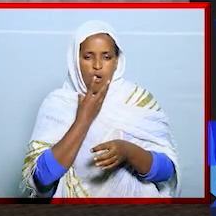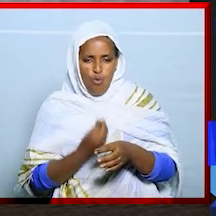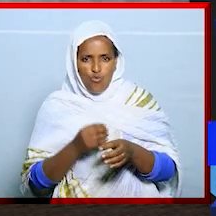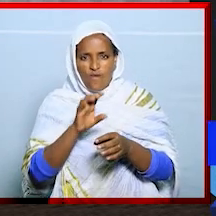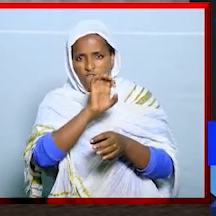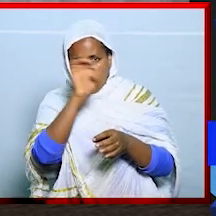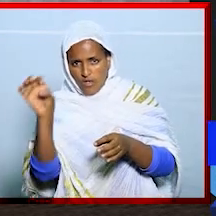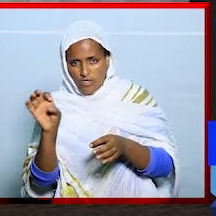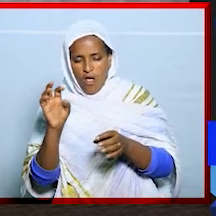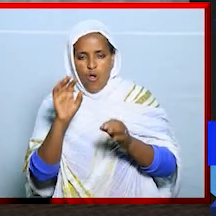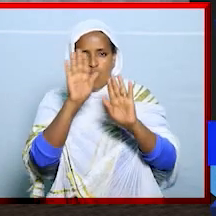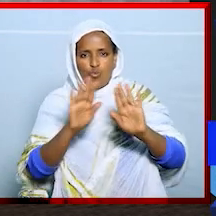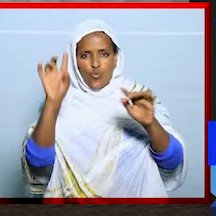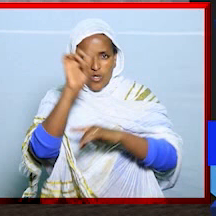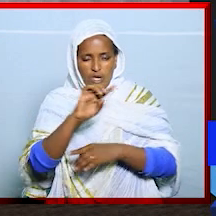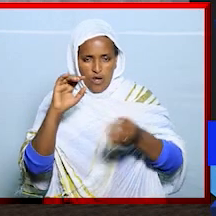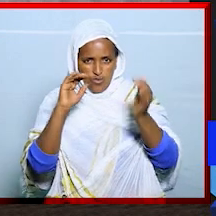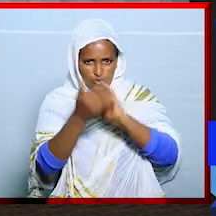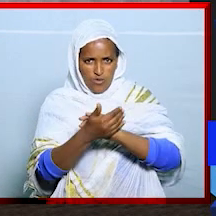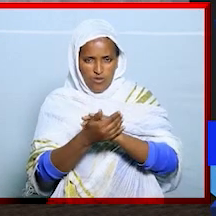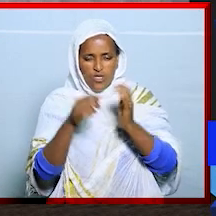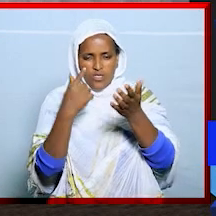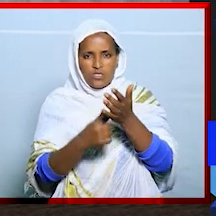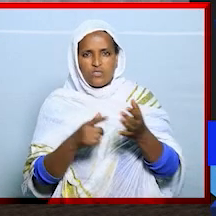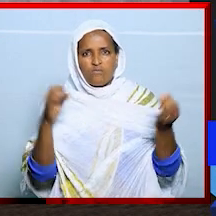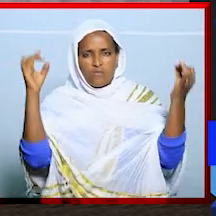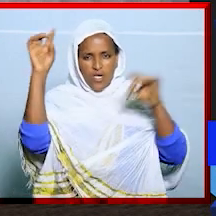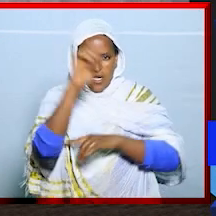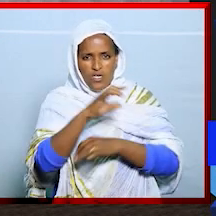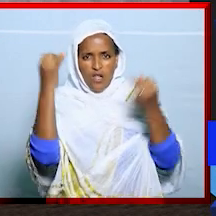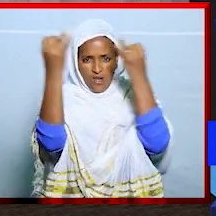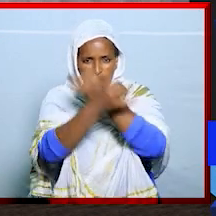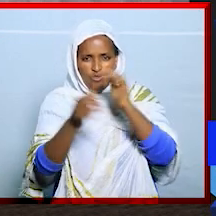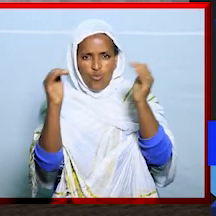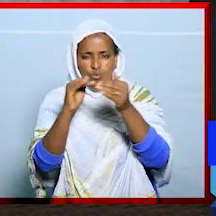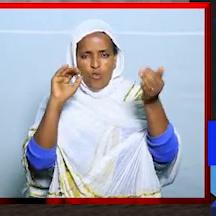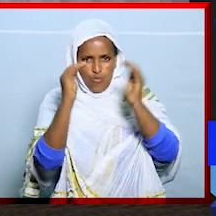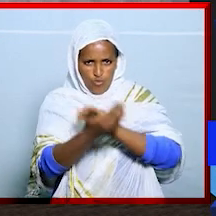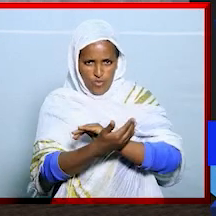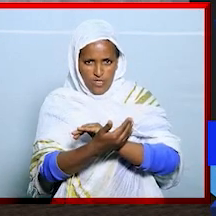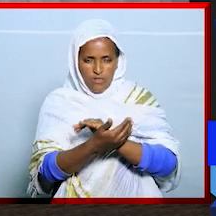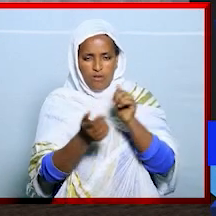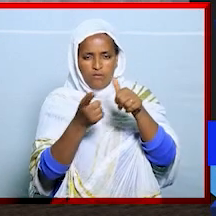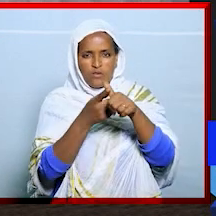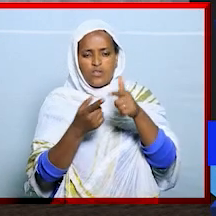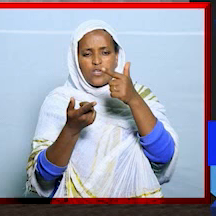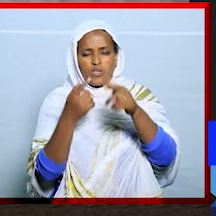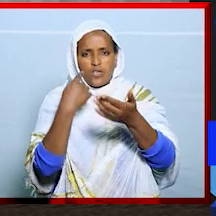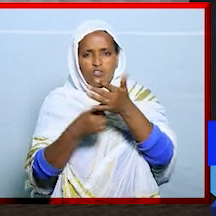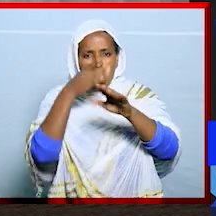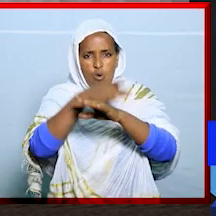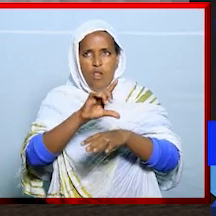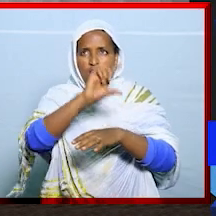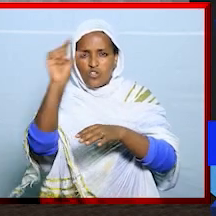ፋሲካ እሁድ ቀን ከሆነ እነዚህ አሁን ሪና መዓልቶ ሌሊትም ቀንና ሌሊት እኮን የሚሆንበት ከዚህ